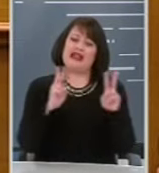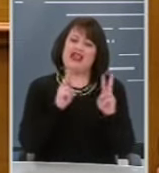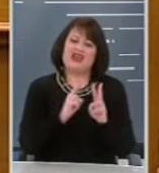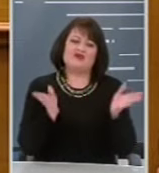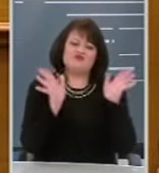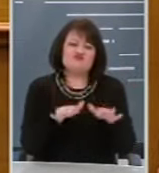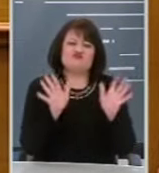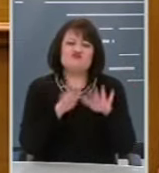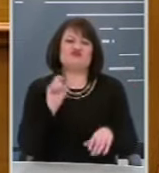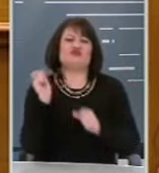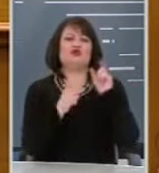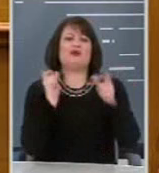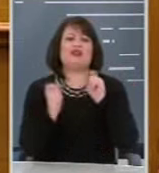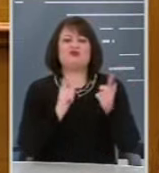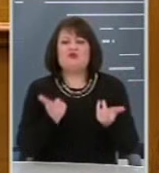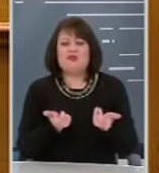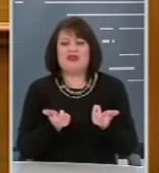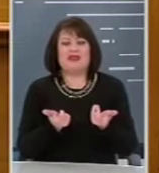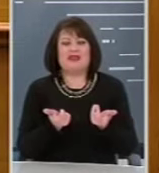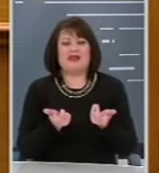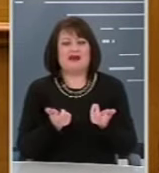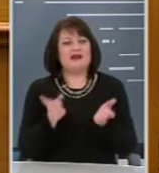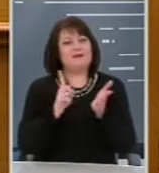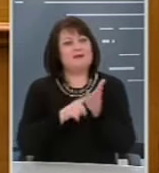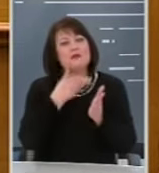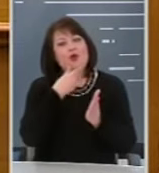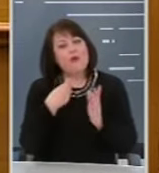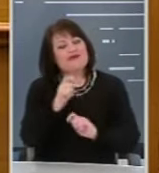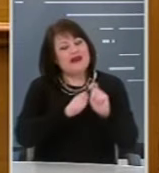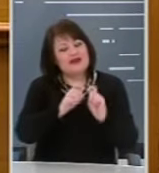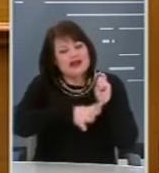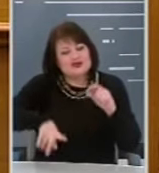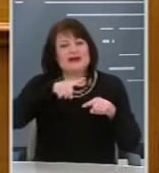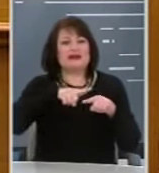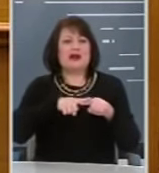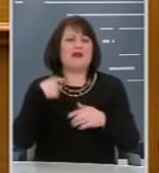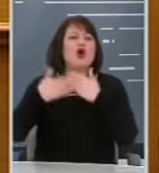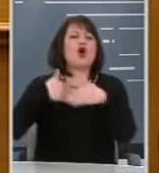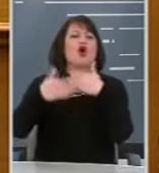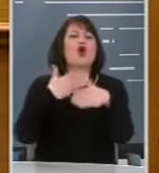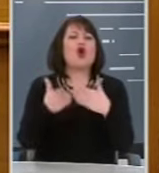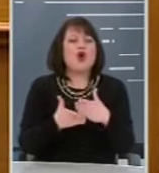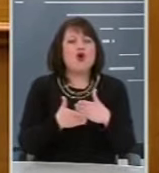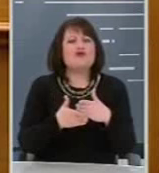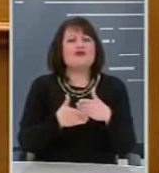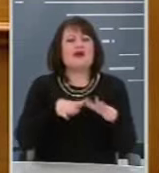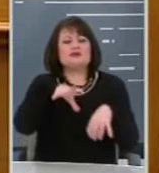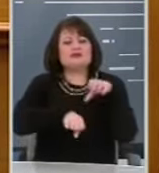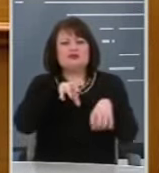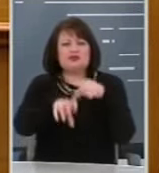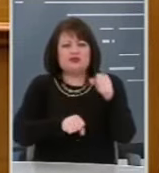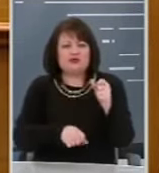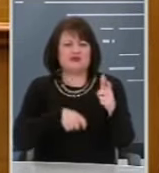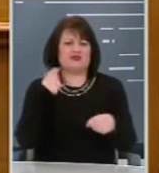σκουπίδια που άφησαν πίσω τους και να ομορφύνουμε πάλι τον τόπο μας στον οποίο ασχημονούν τόσα χρόνια ο αχ συνδε μόνες των